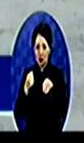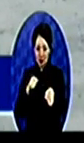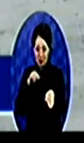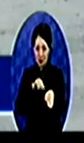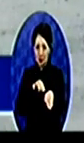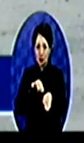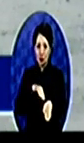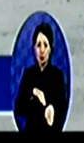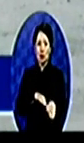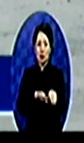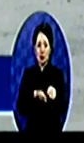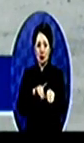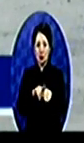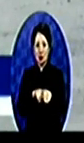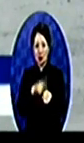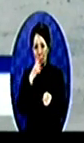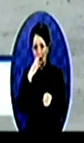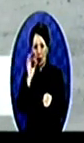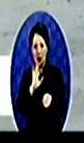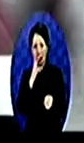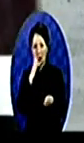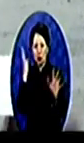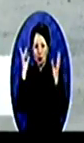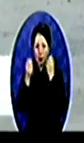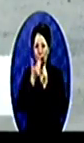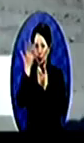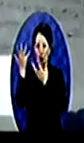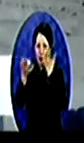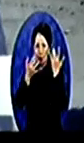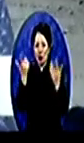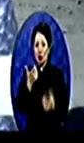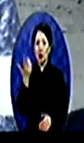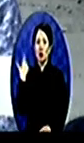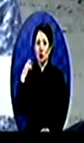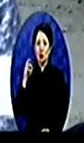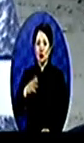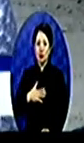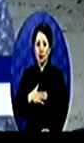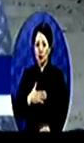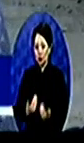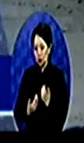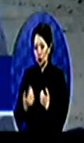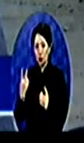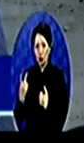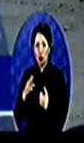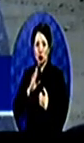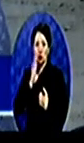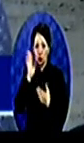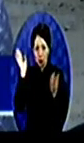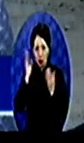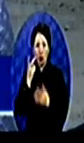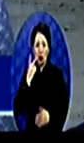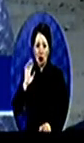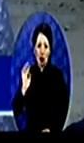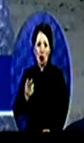хоёр явход урдлынхаа машин харагдахгүй байгаа юм. Ийм шороотой байсан. Би хоёр хүүхэдтэй. Тэгээд энэгээр бол өглөө орой байнга явдаг байсан